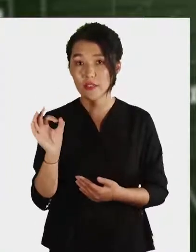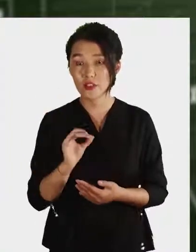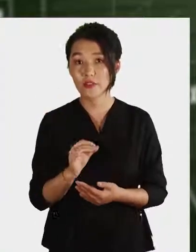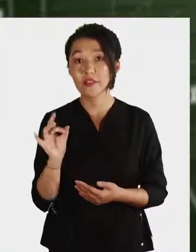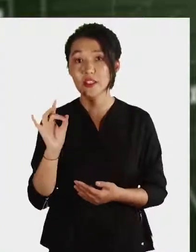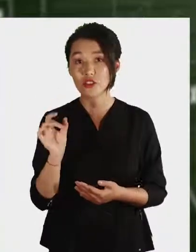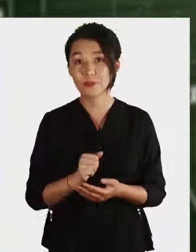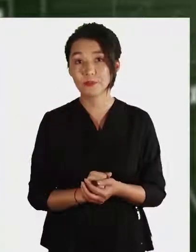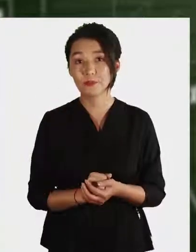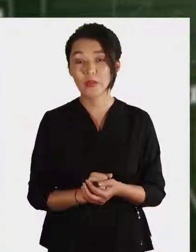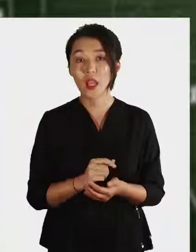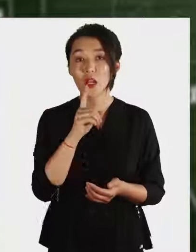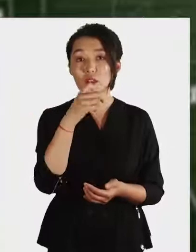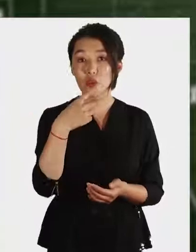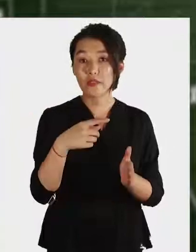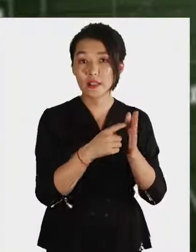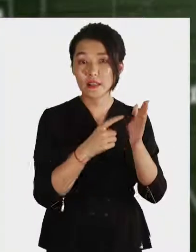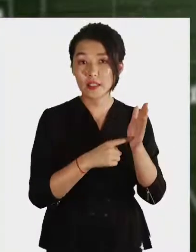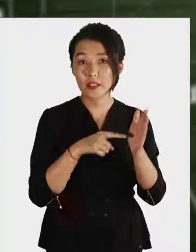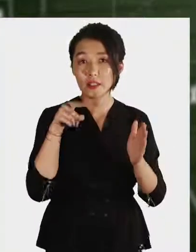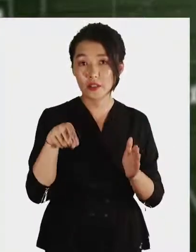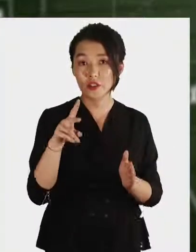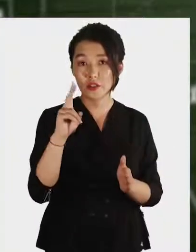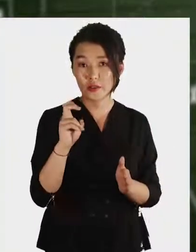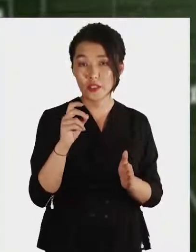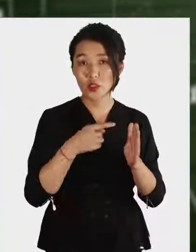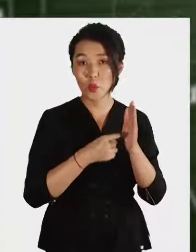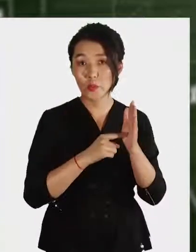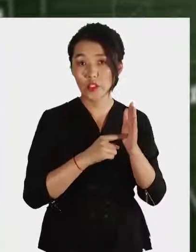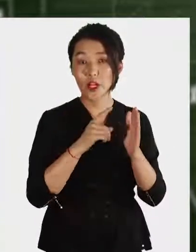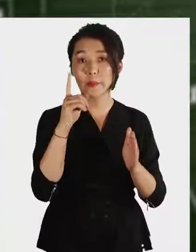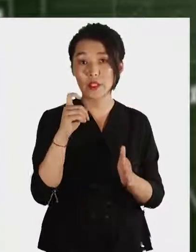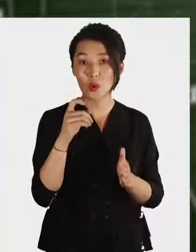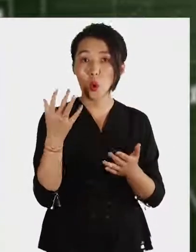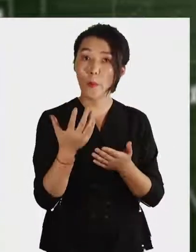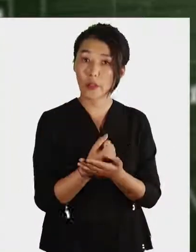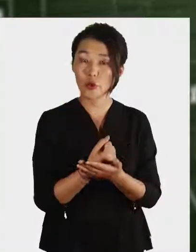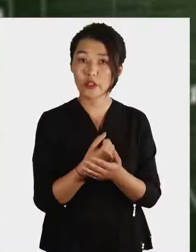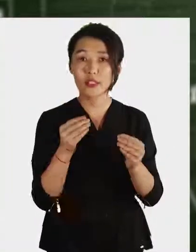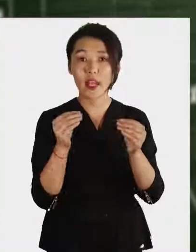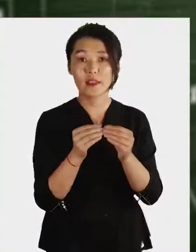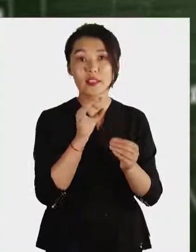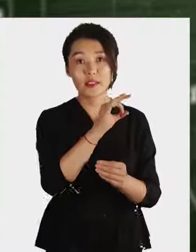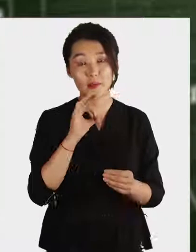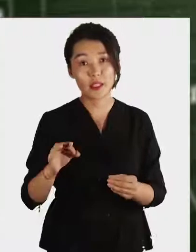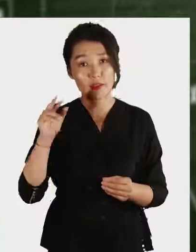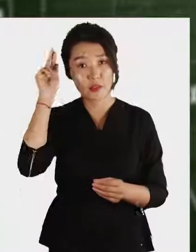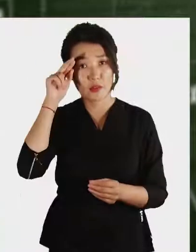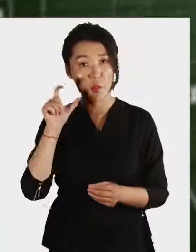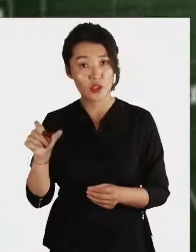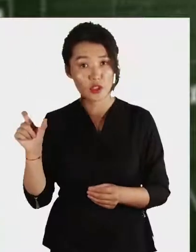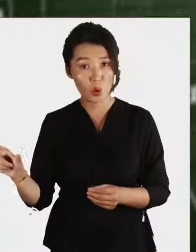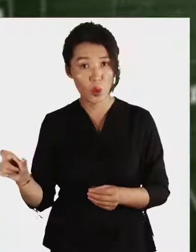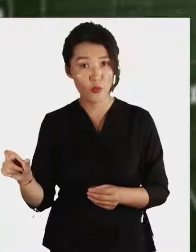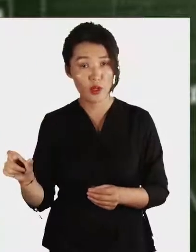Мы 120 делим на 1200, умножаем на 100, получили 10% учеников, у